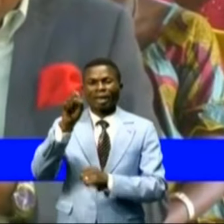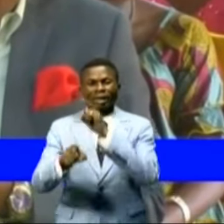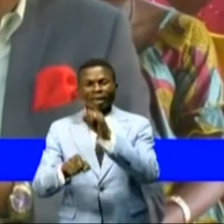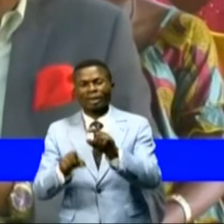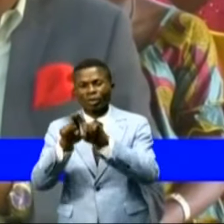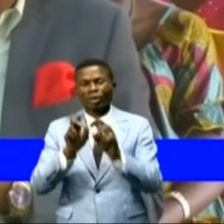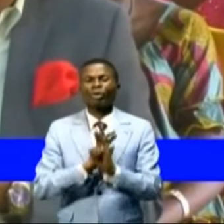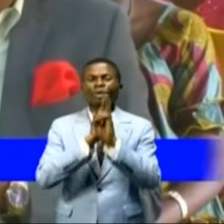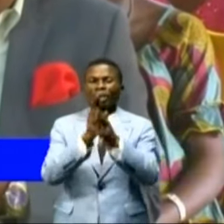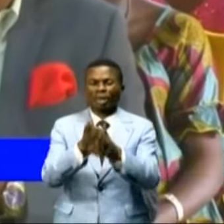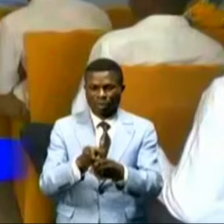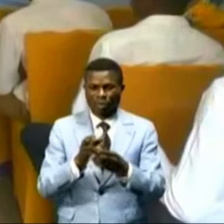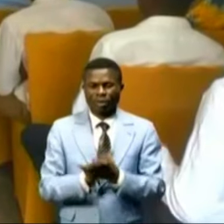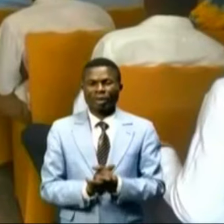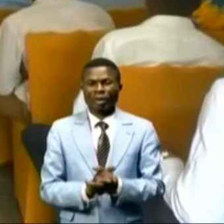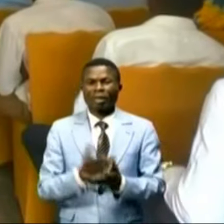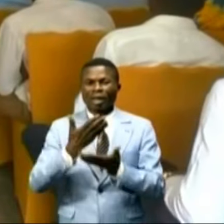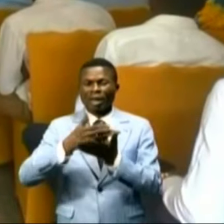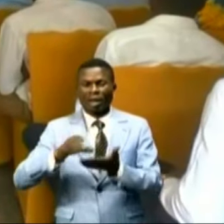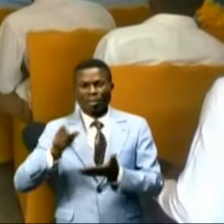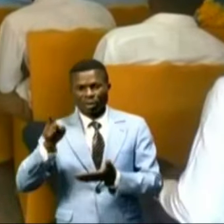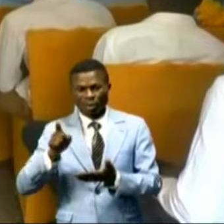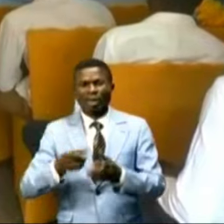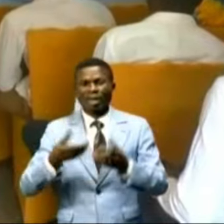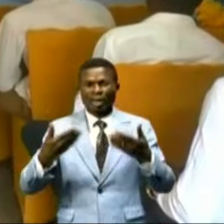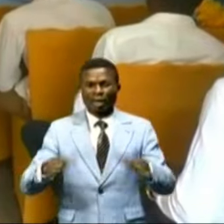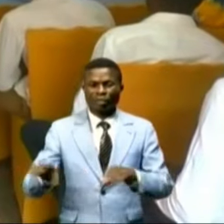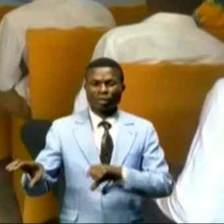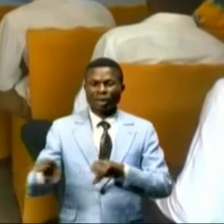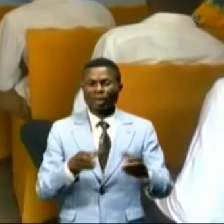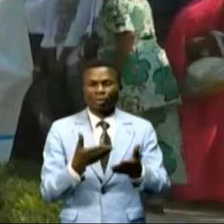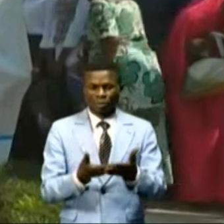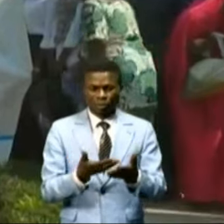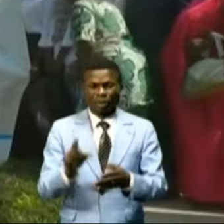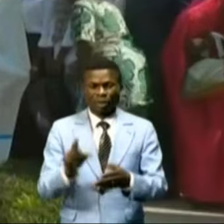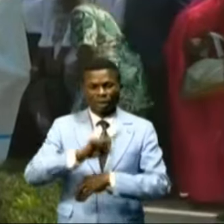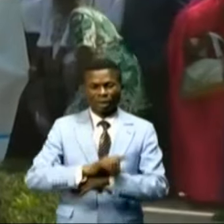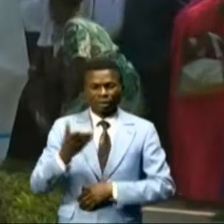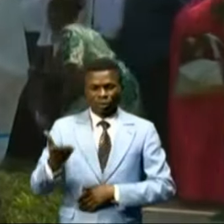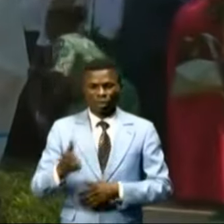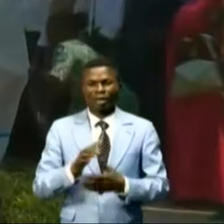réponses. Une étape qui a clôturé la manifestation du jour.